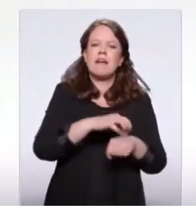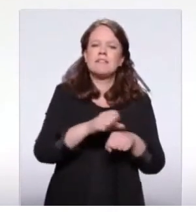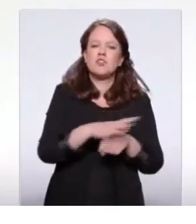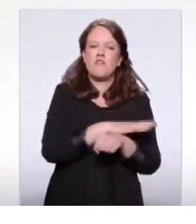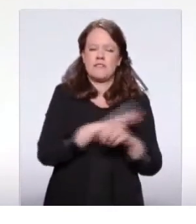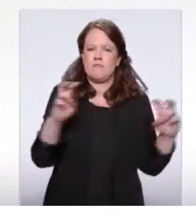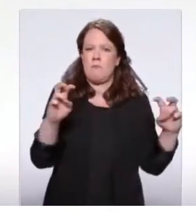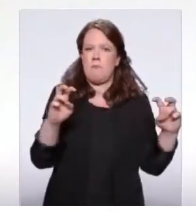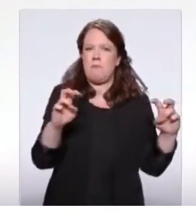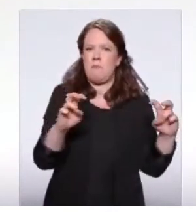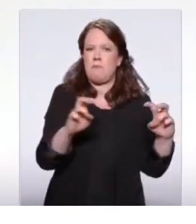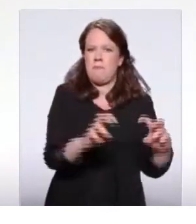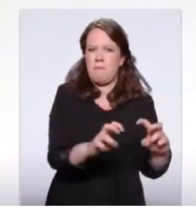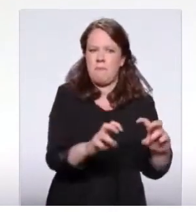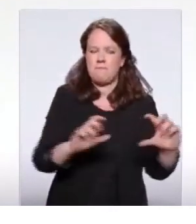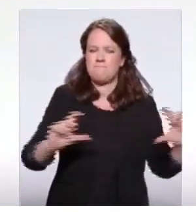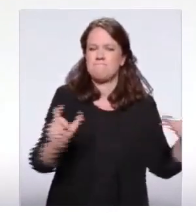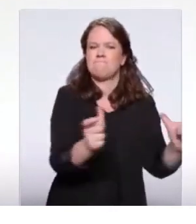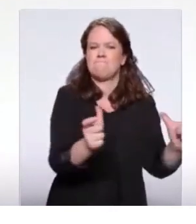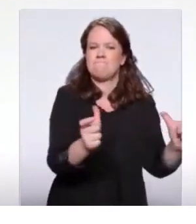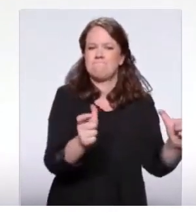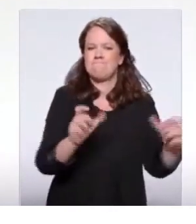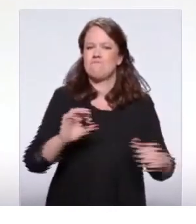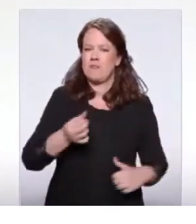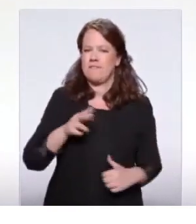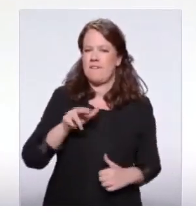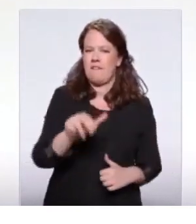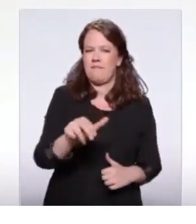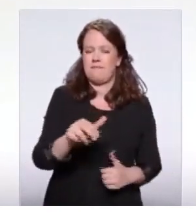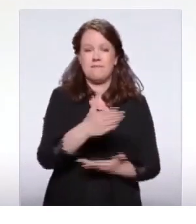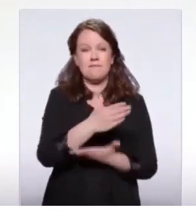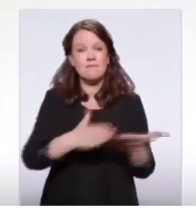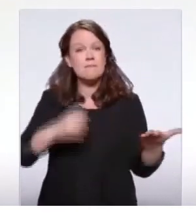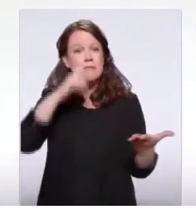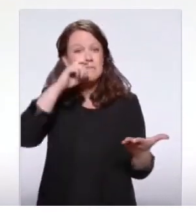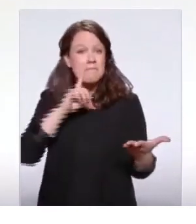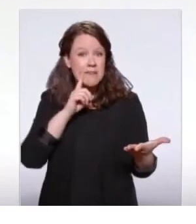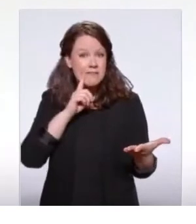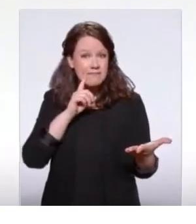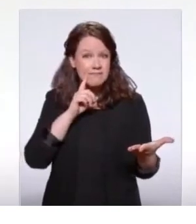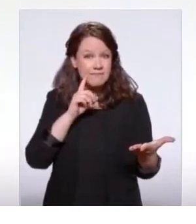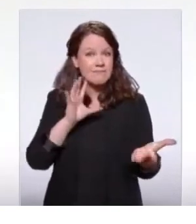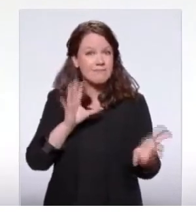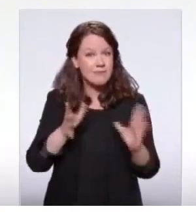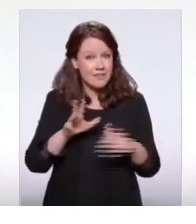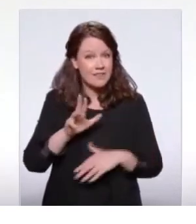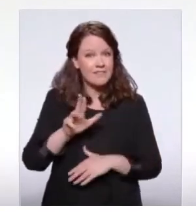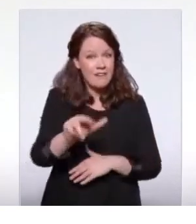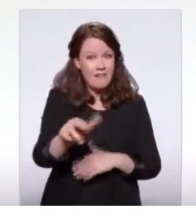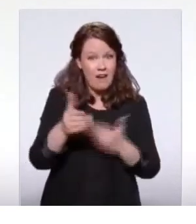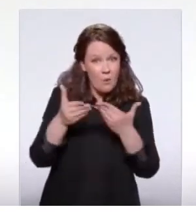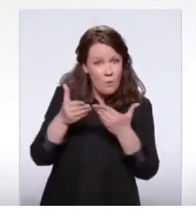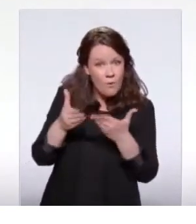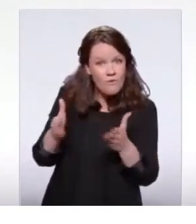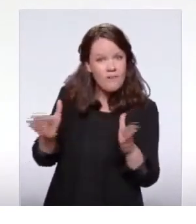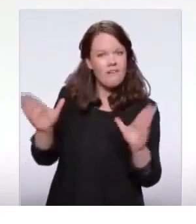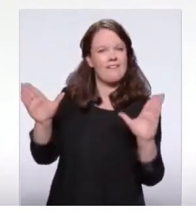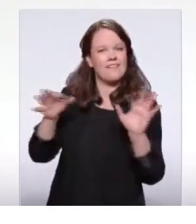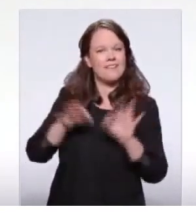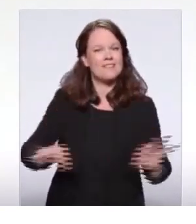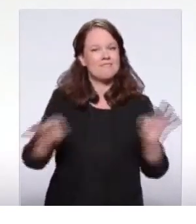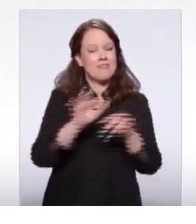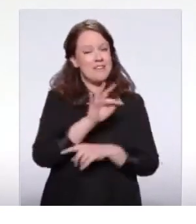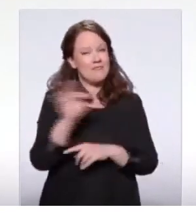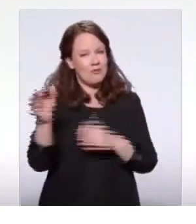Cette tenaille qui va nous permettre, à partir de la mi-mai, de commencer à rouvrir progressivement le pays,